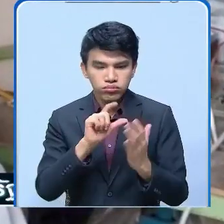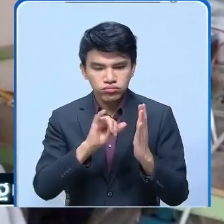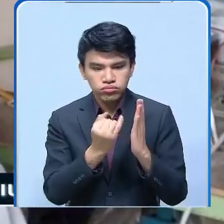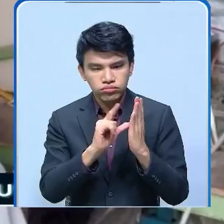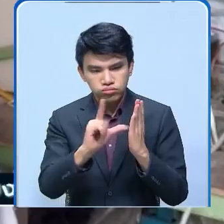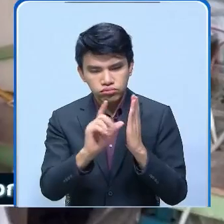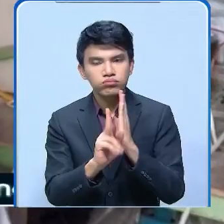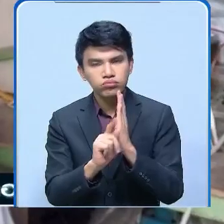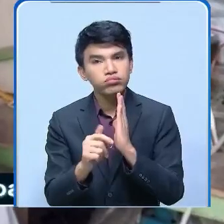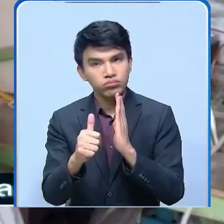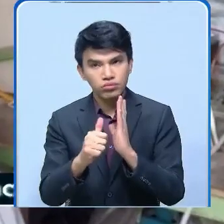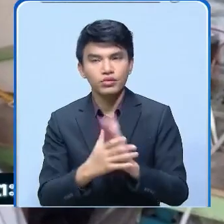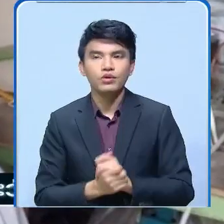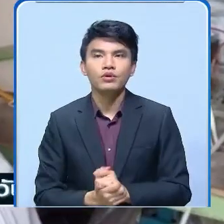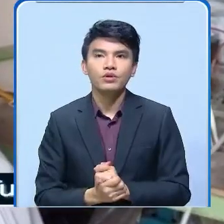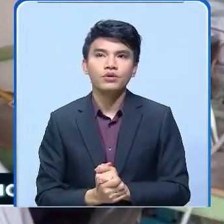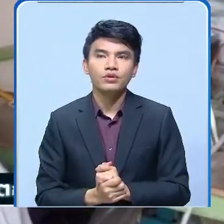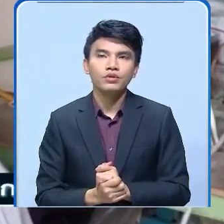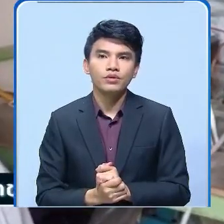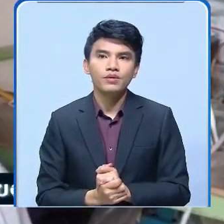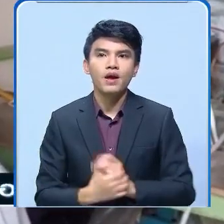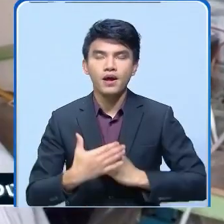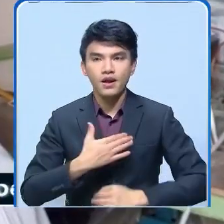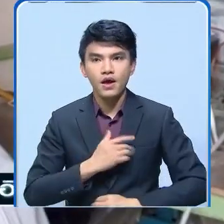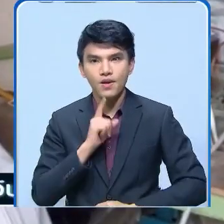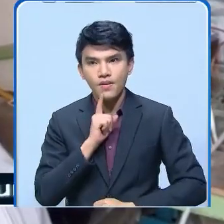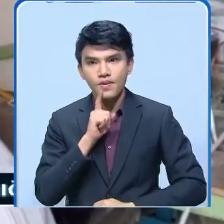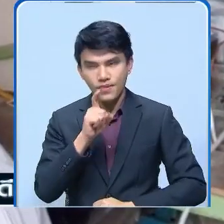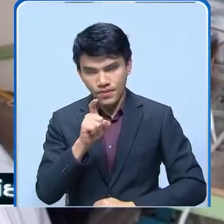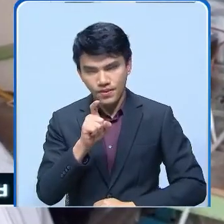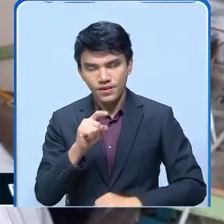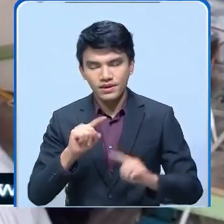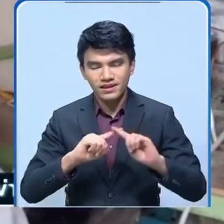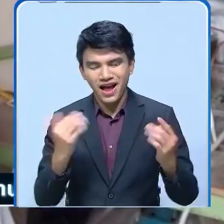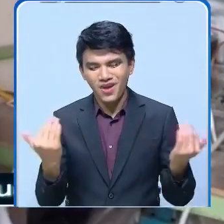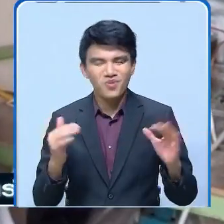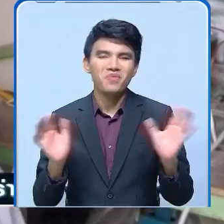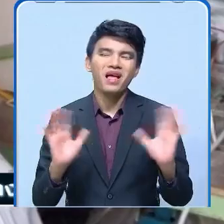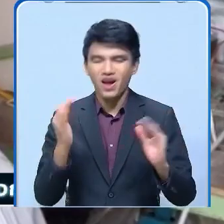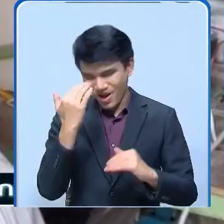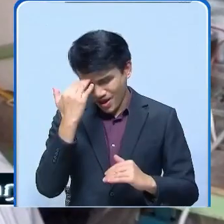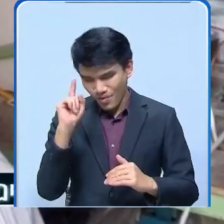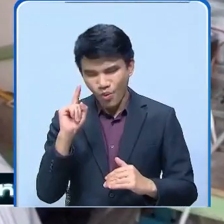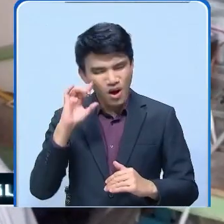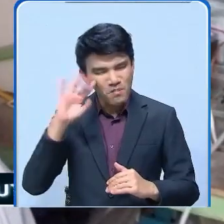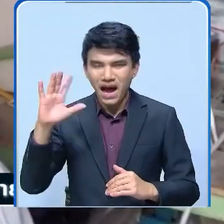ก่นก็ได้ทีนี้จะไปเราก็ถามว่ามันจะไปไหมมันยังไงมันก็ไม่ไปหรอกเพราะมันบอกว่ามันไม่